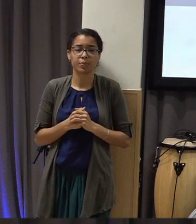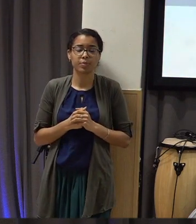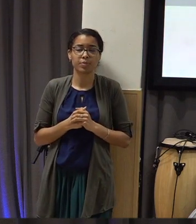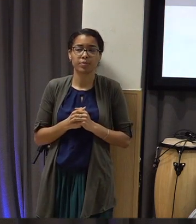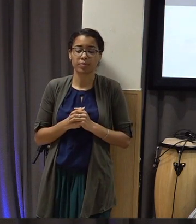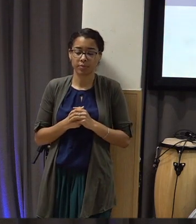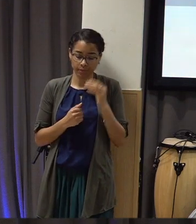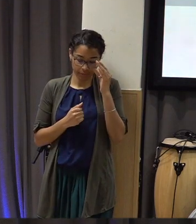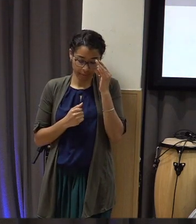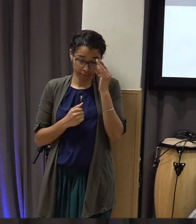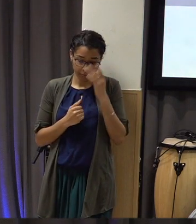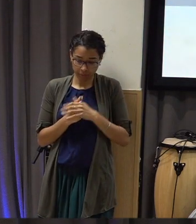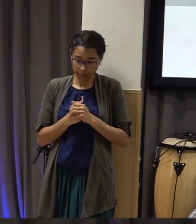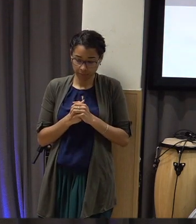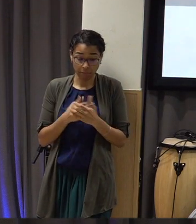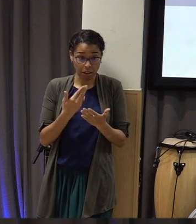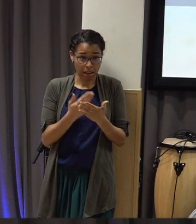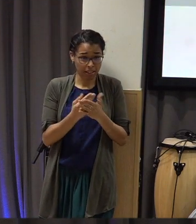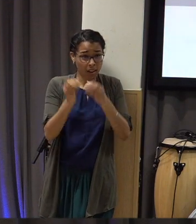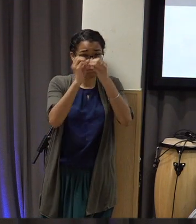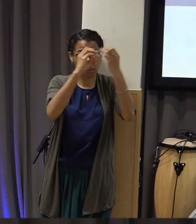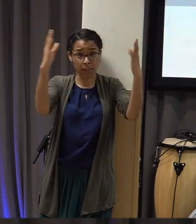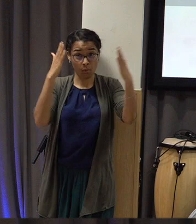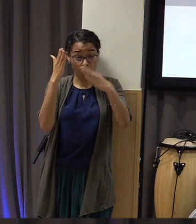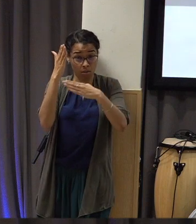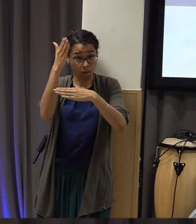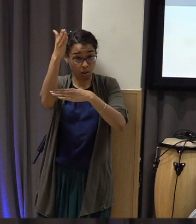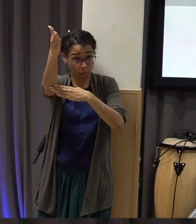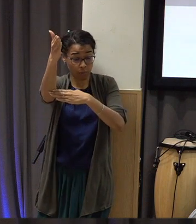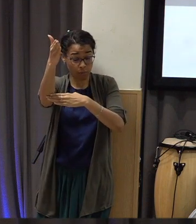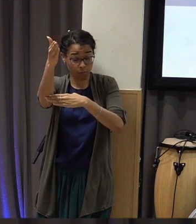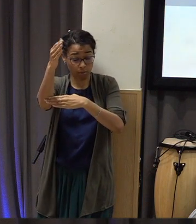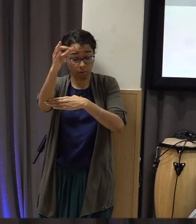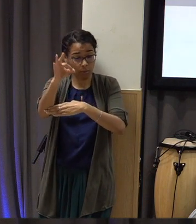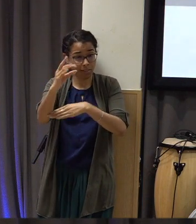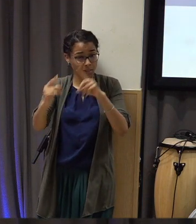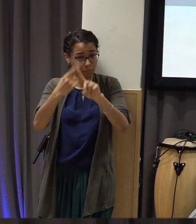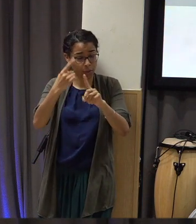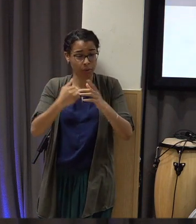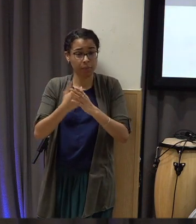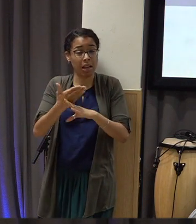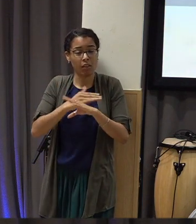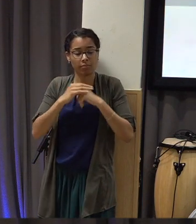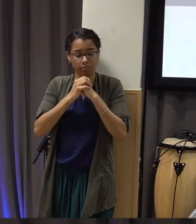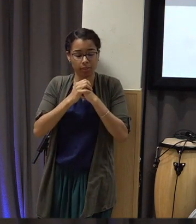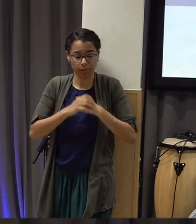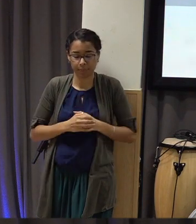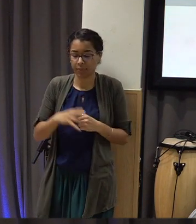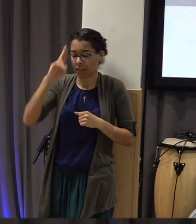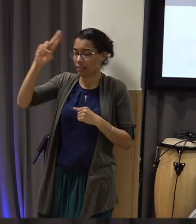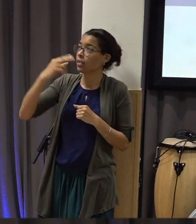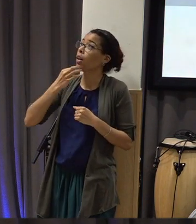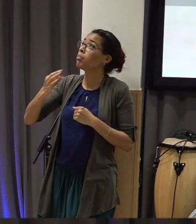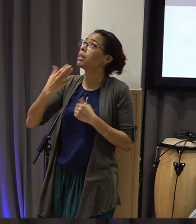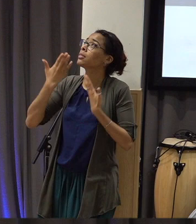c'est une vision qui est très pertinente dans les derniers temps que nous vivons. Je vais prier avant de continuer. Seigneur, nous te bénissons pour